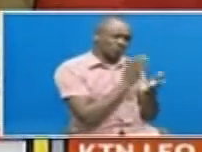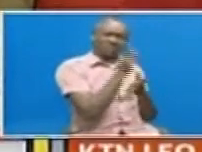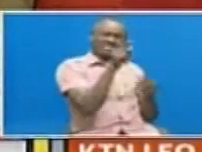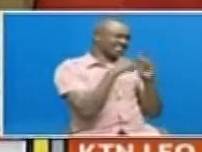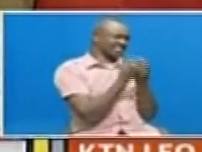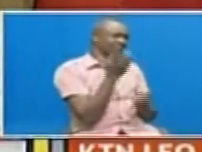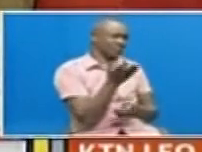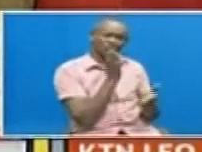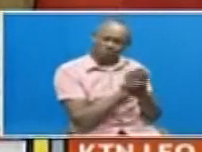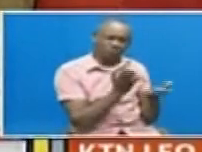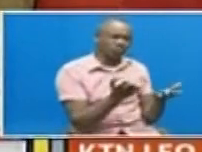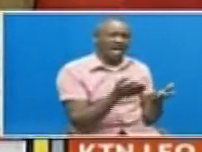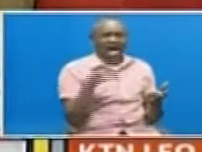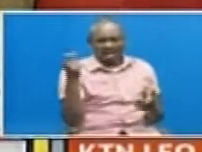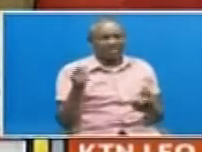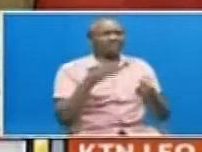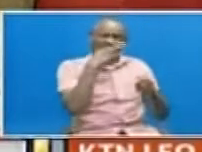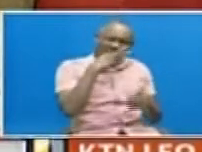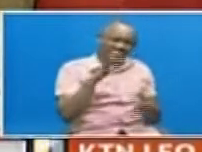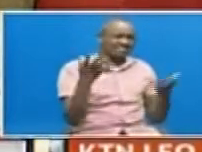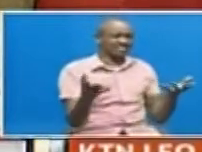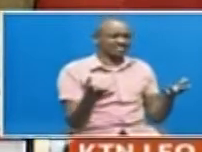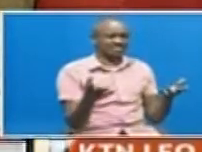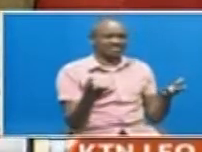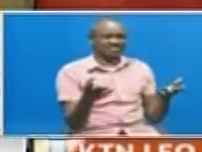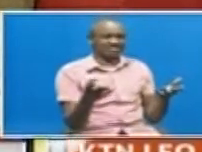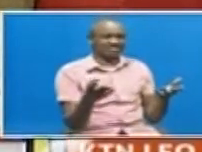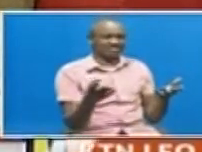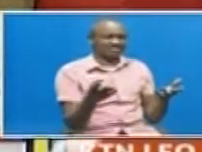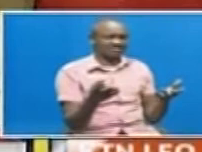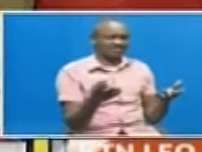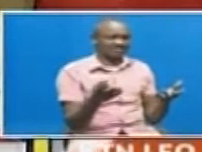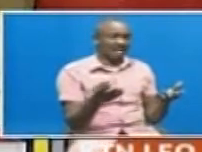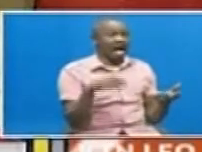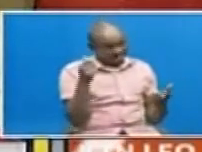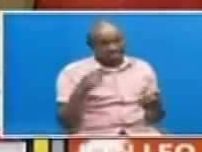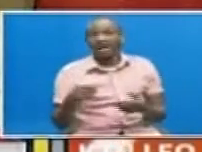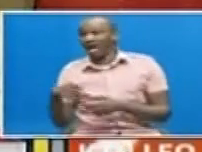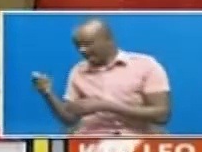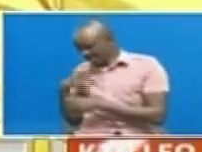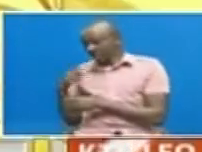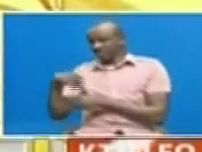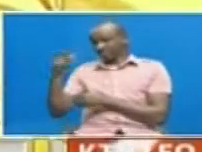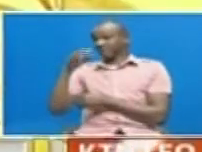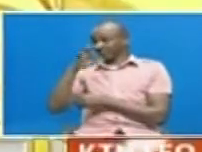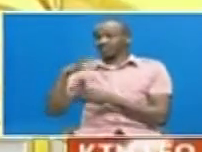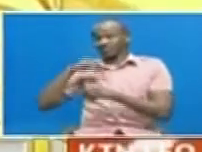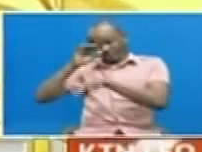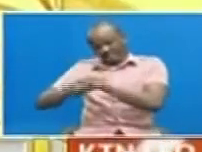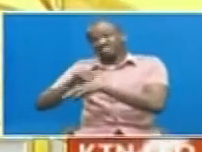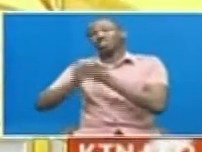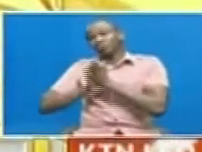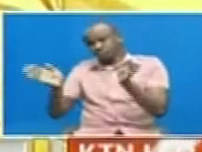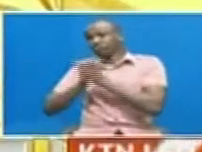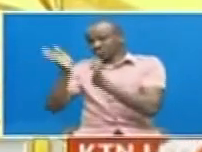wanacheza ligi za nje kama Ufaransa, kina Braxides. Ya, kwa sasa kuna wachezaji ambao wanacheza nje ambao wamepata hiyo exposure ambayo tunahitaji,